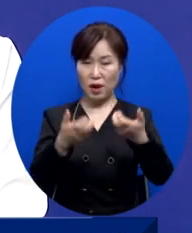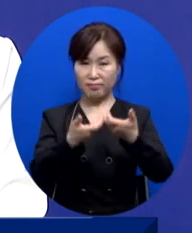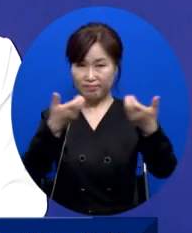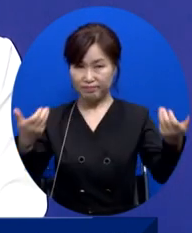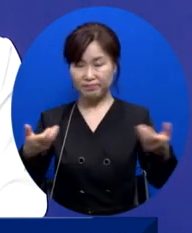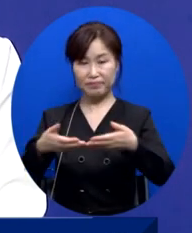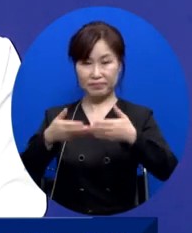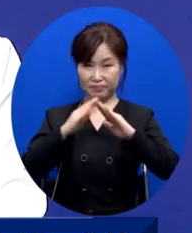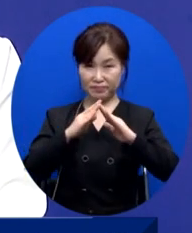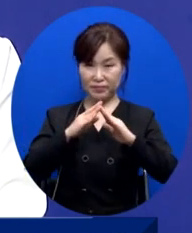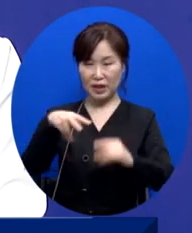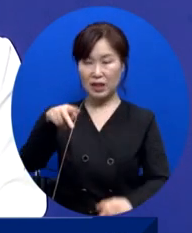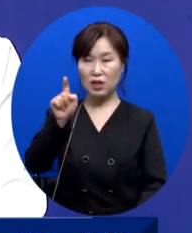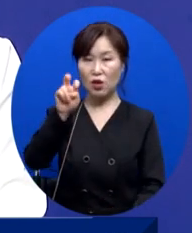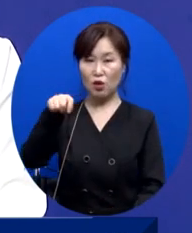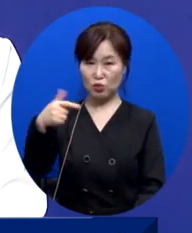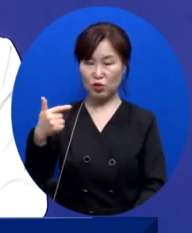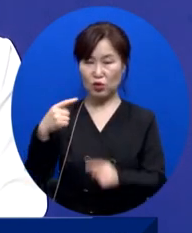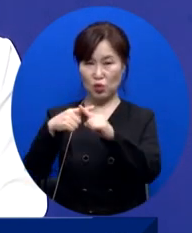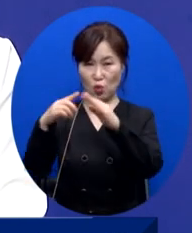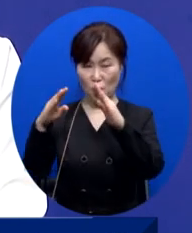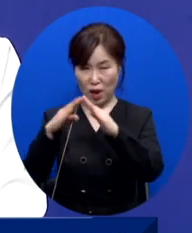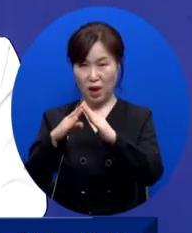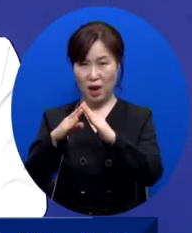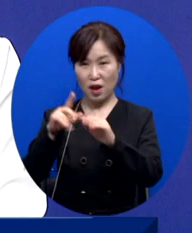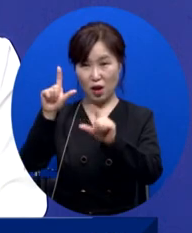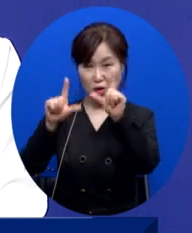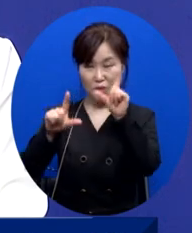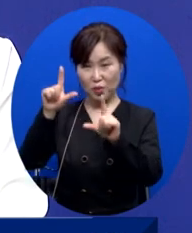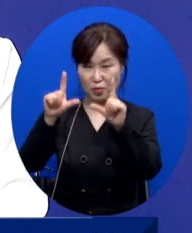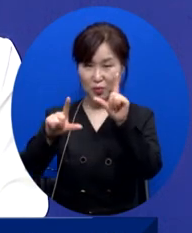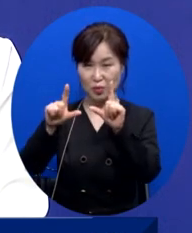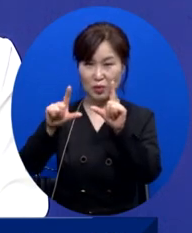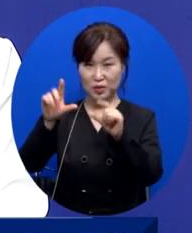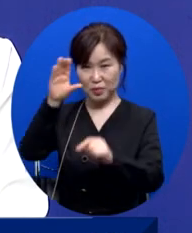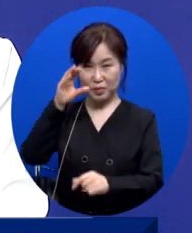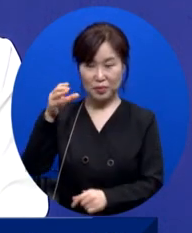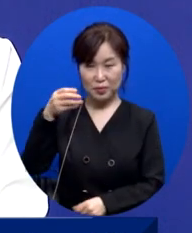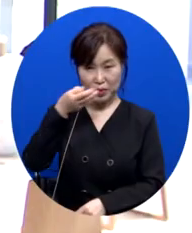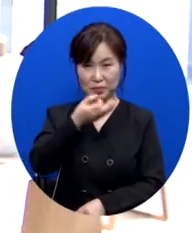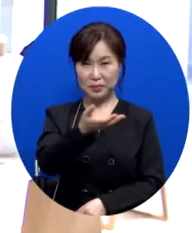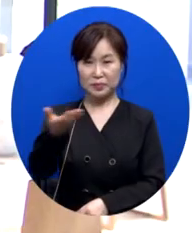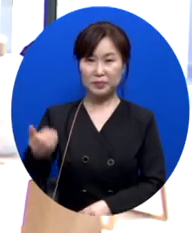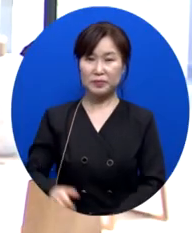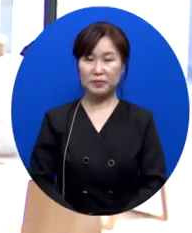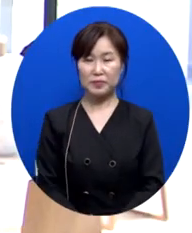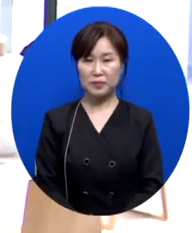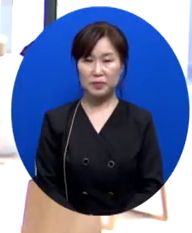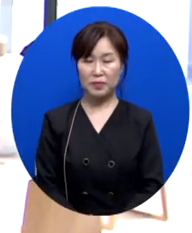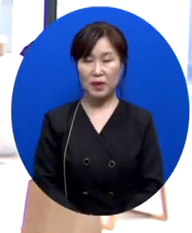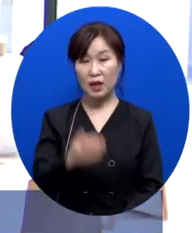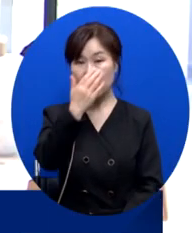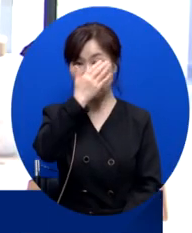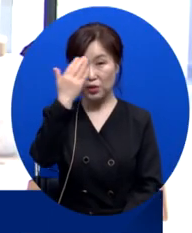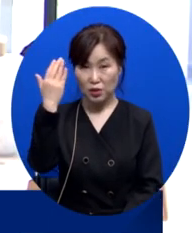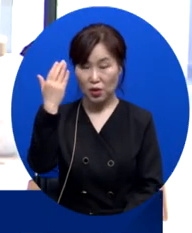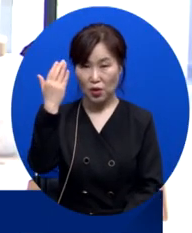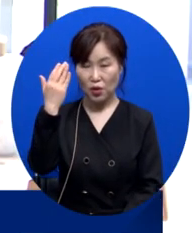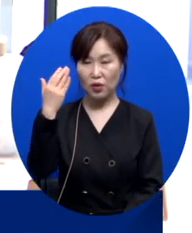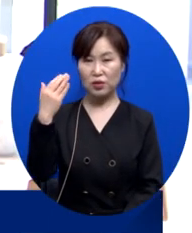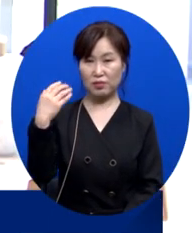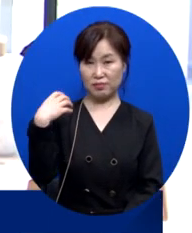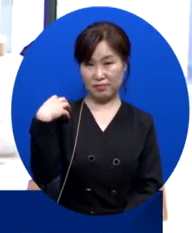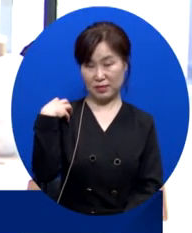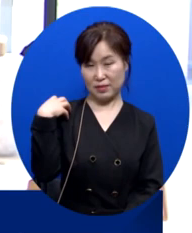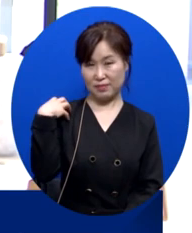인데요 한국교회 개척과 분립 에 좋은 모델이 되고 있습니다 최대 진 기잡니다 청년으로 서 청년 세대 를